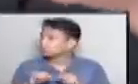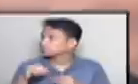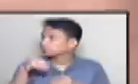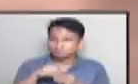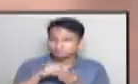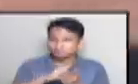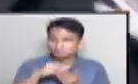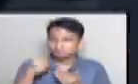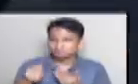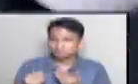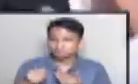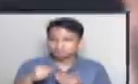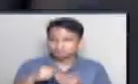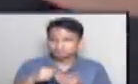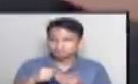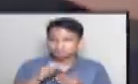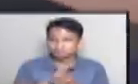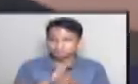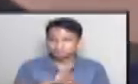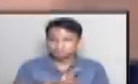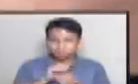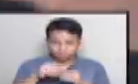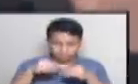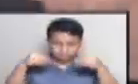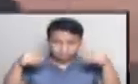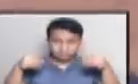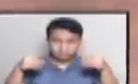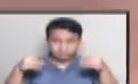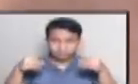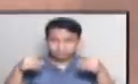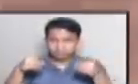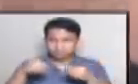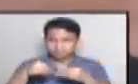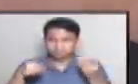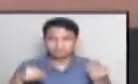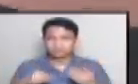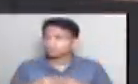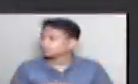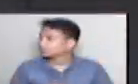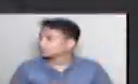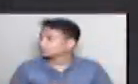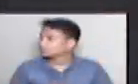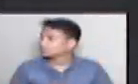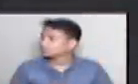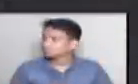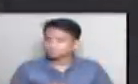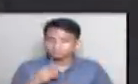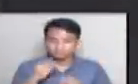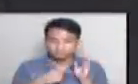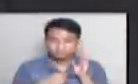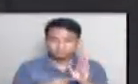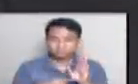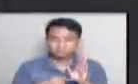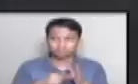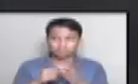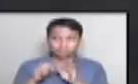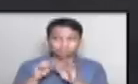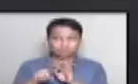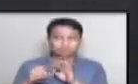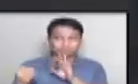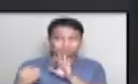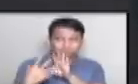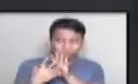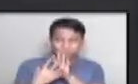brown envelope, itong papel. Ma'am, ito, oh. Ito ang brown envelope. Ano po? Ayan, ayan. Napakita natin. Close up, close up.